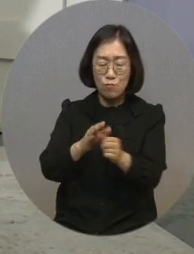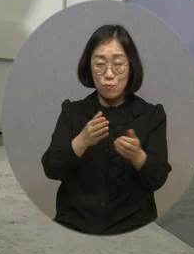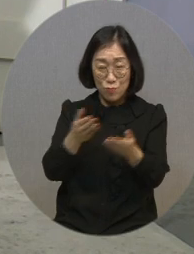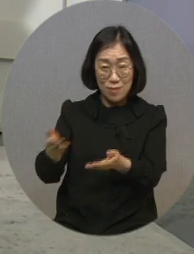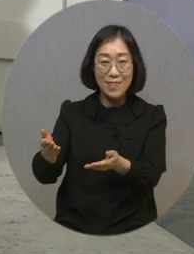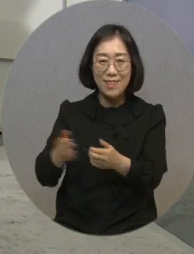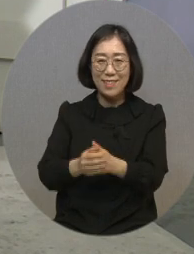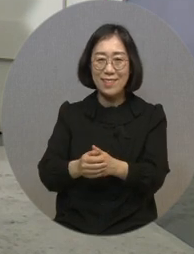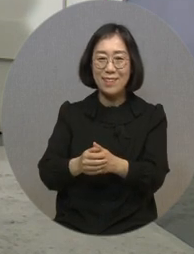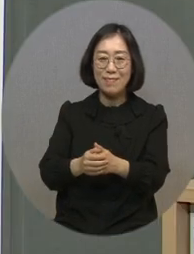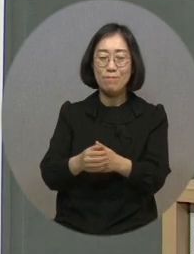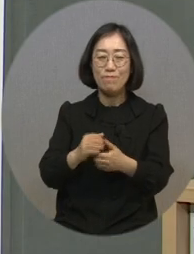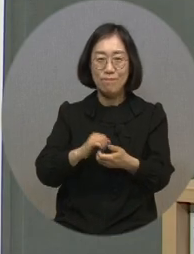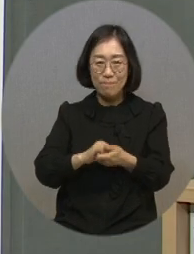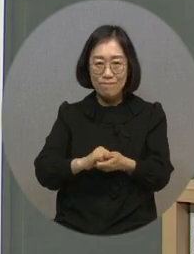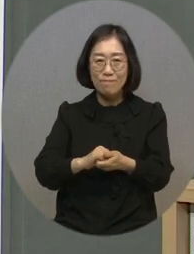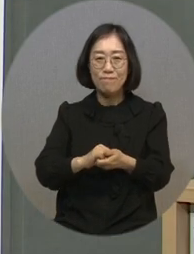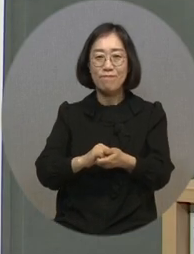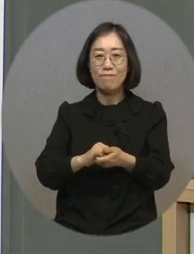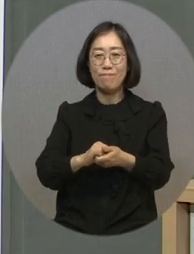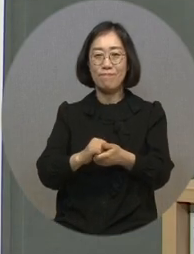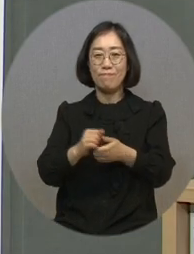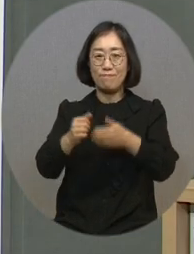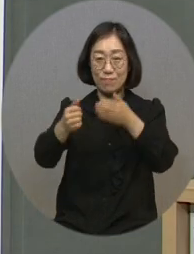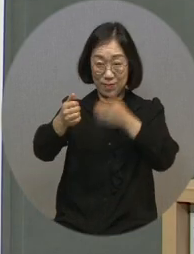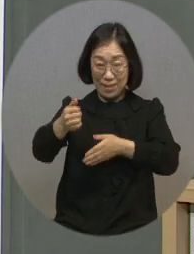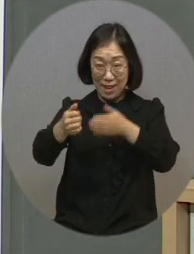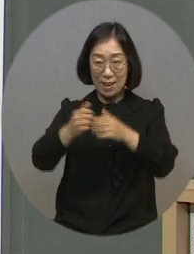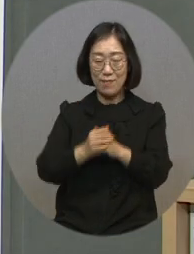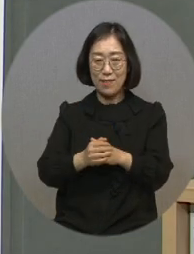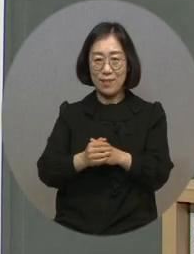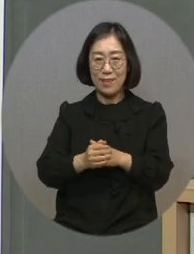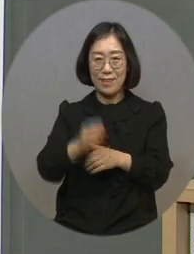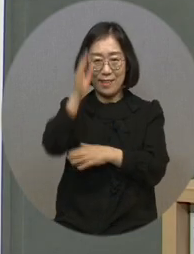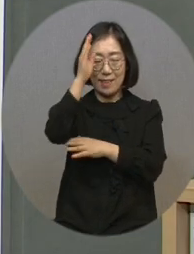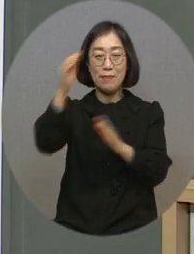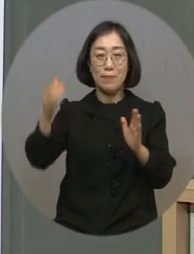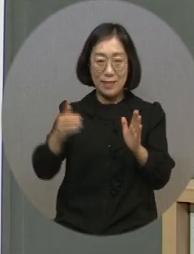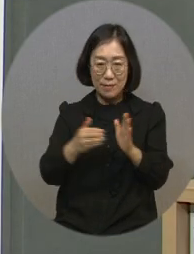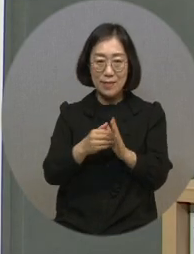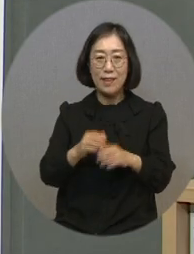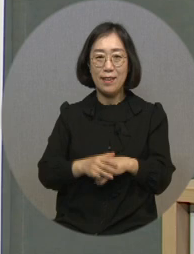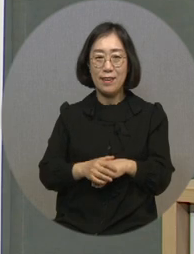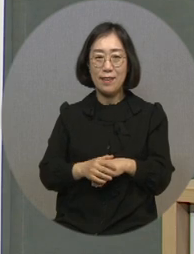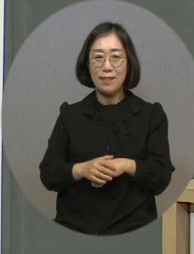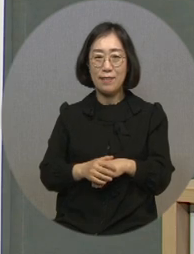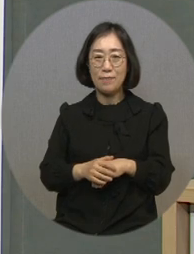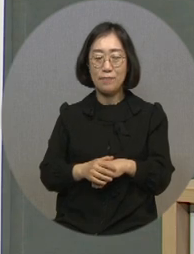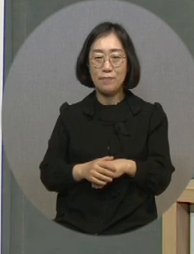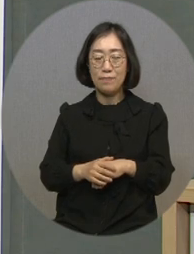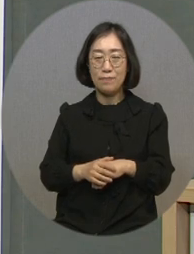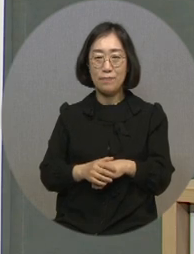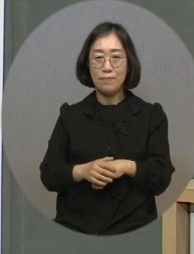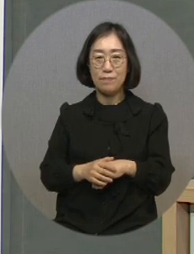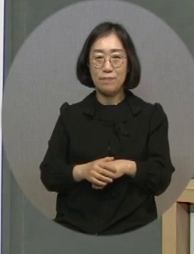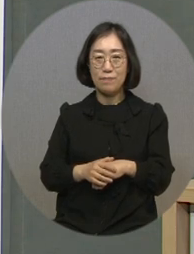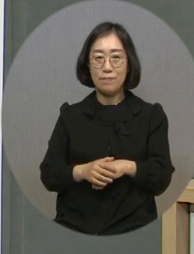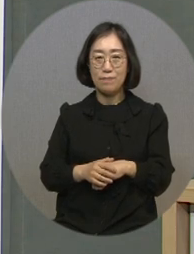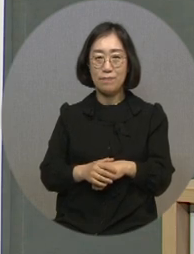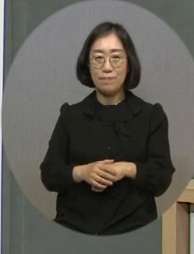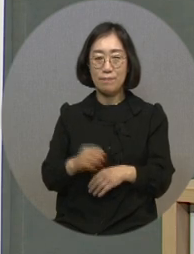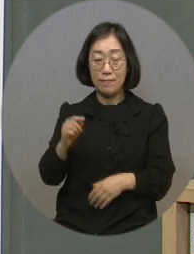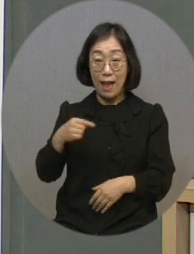간곡히 부탁을 하면서 오늘 얘기는 여기서 마치도록 하겠습니다. 정경수의 만남,